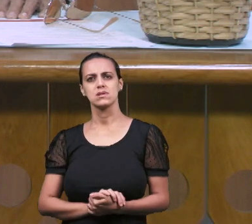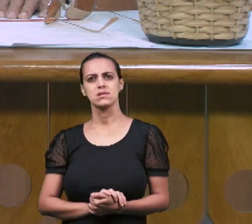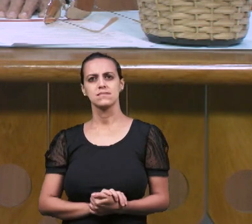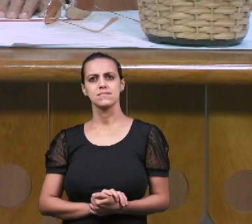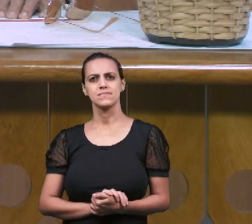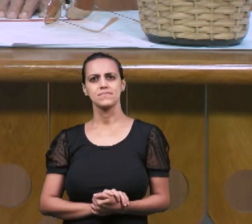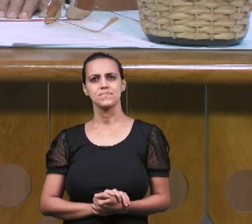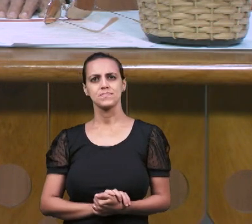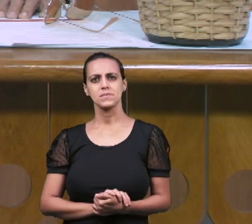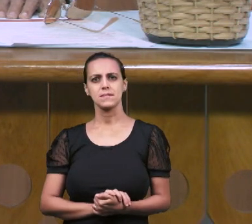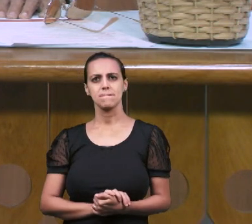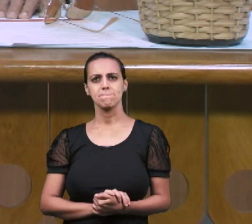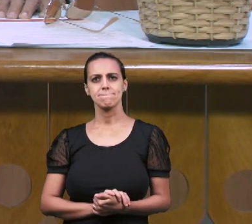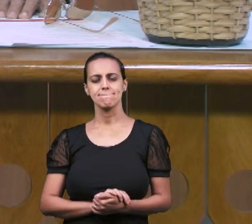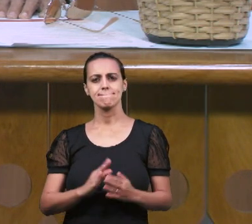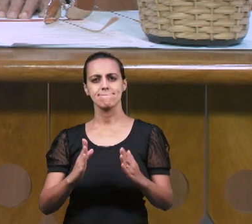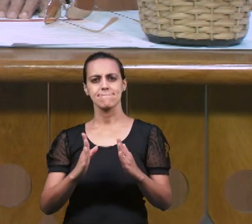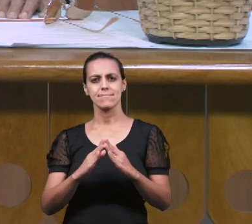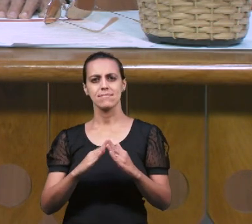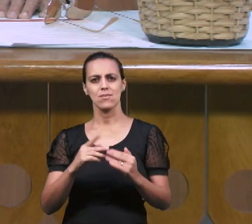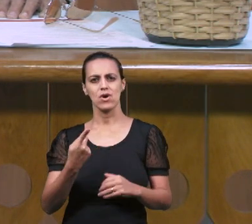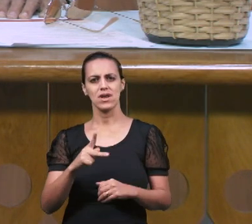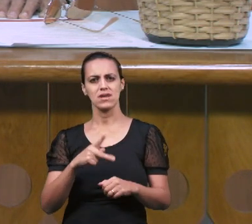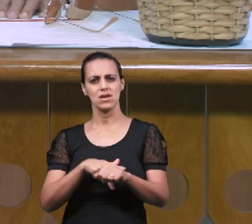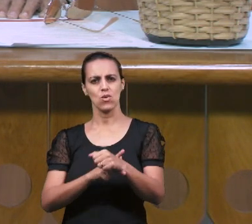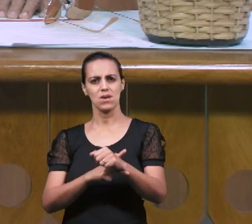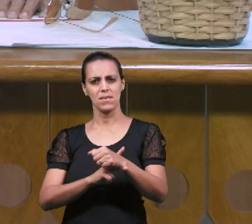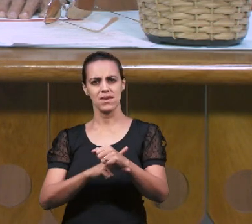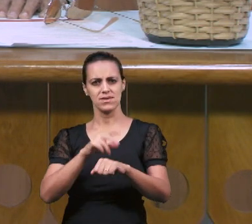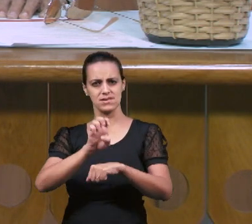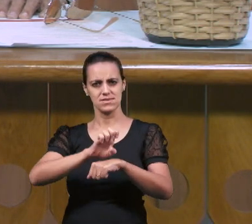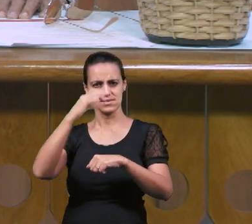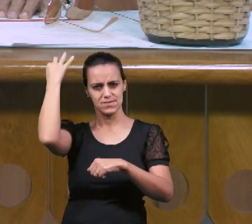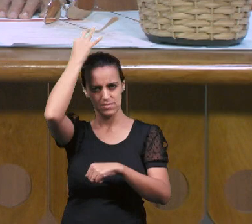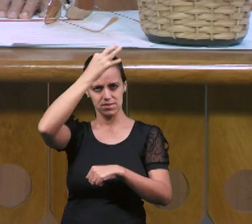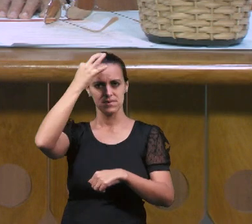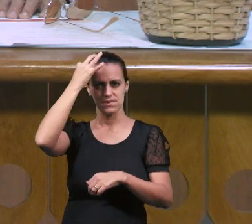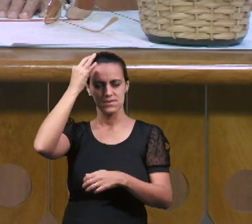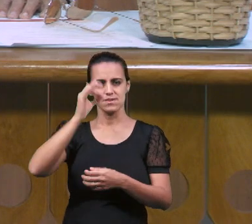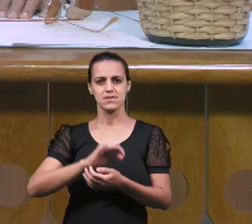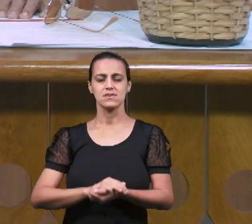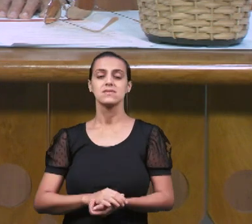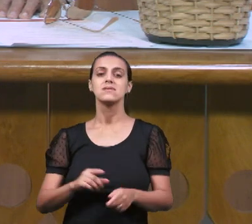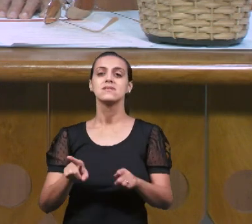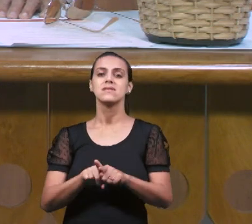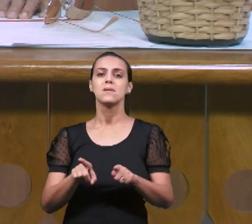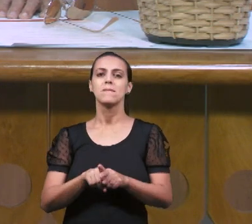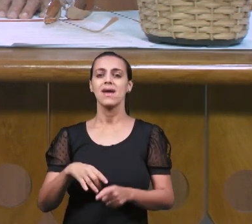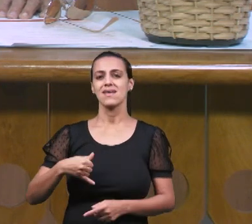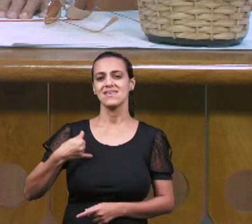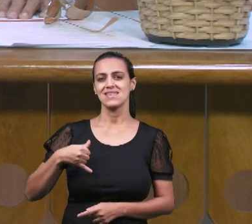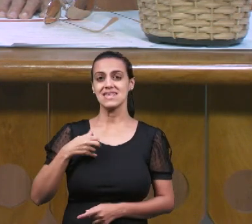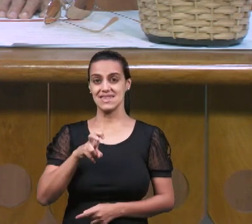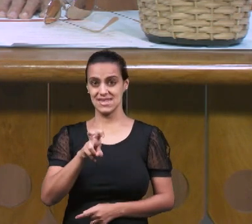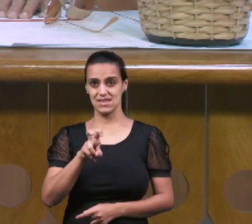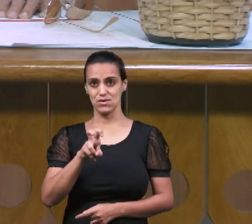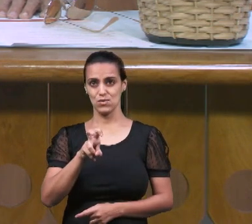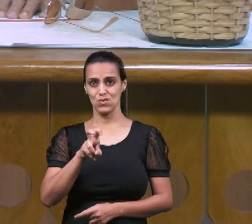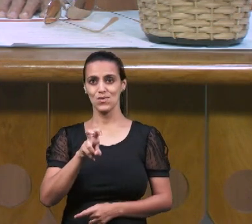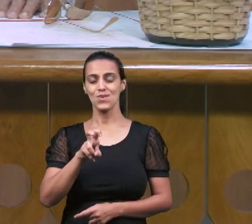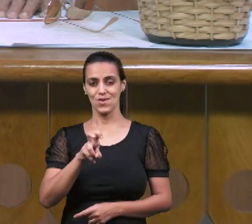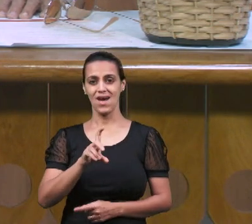ici de notre état de Spirit Saint. Notre sœur ici, Déborah, de 5 ans d'âge, elle parle à